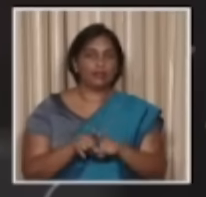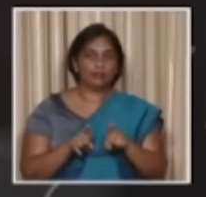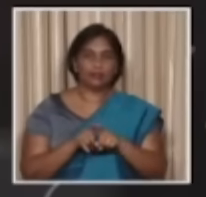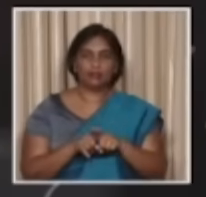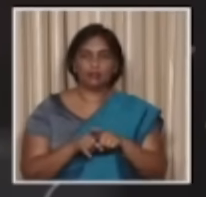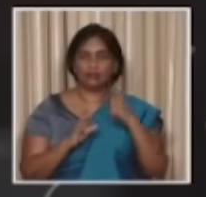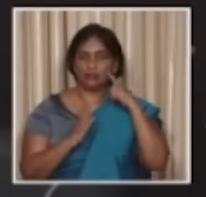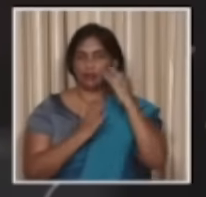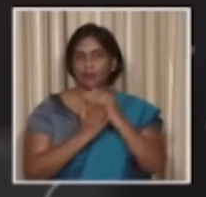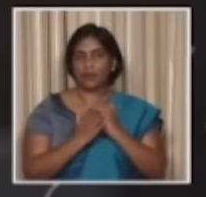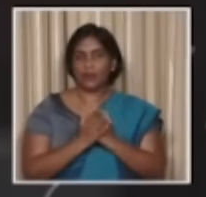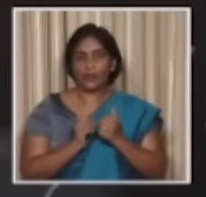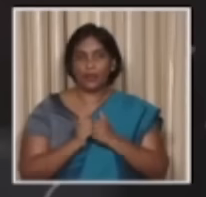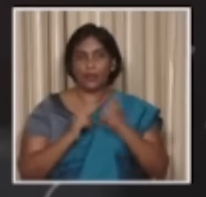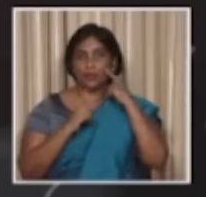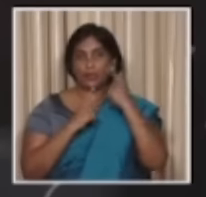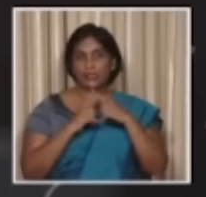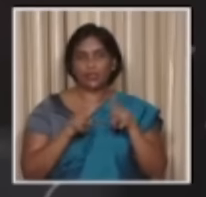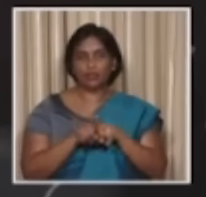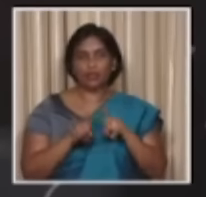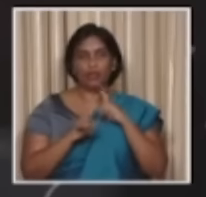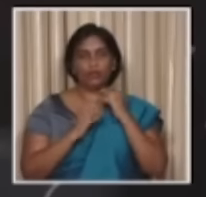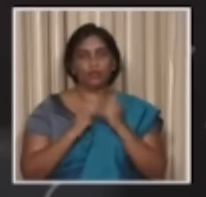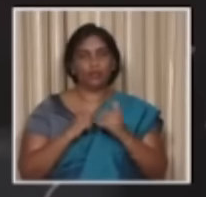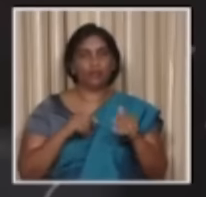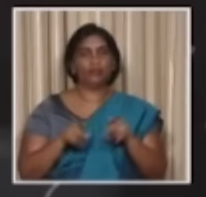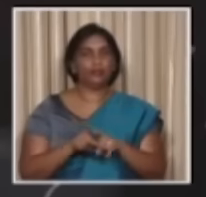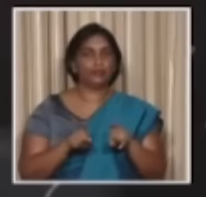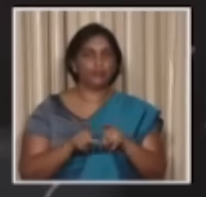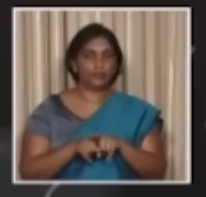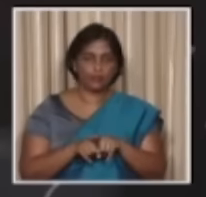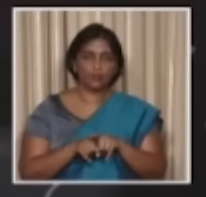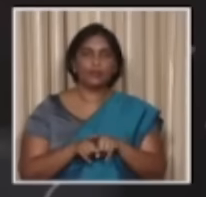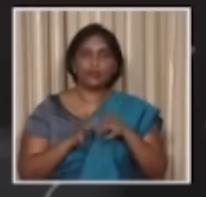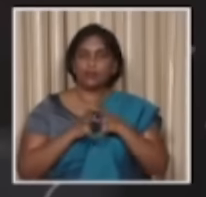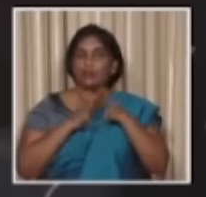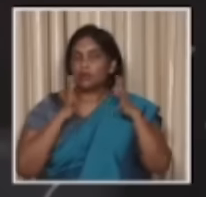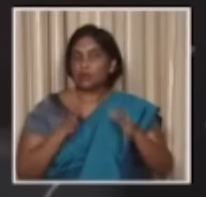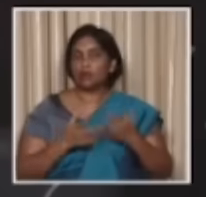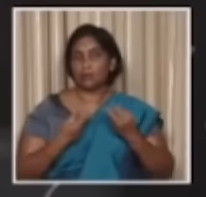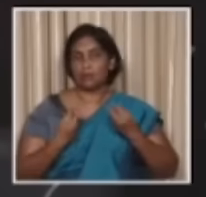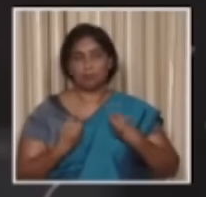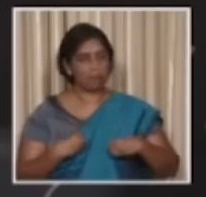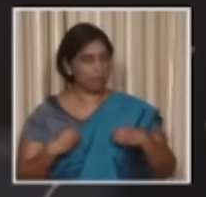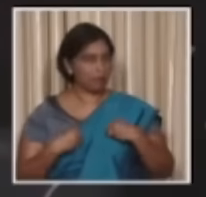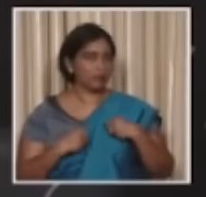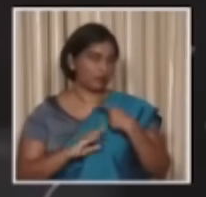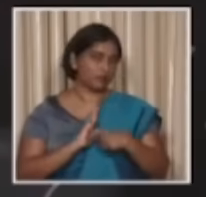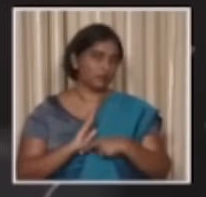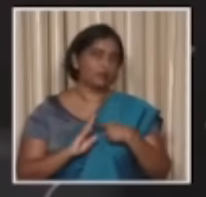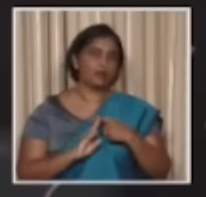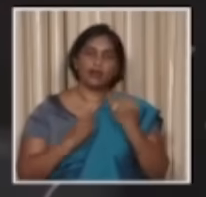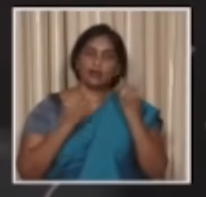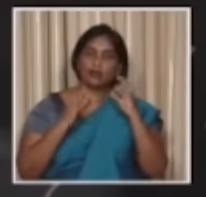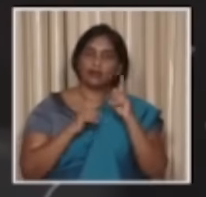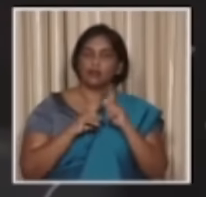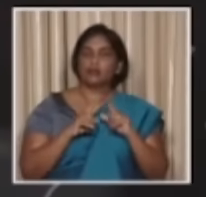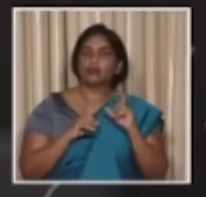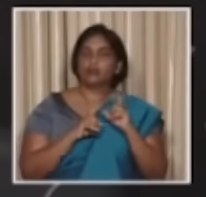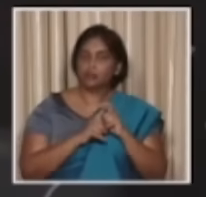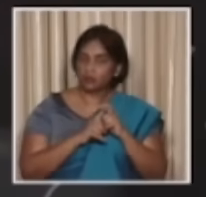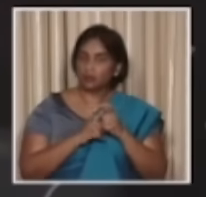ශ්‍රේණිගත වෛද්‍යවරු 400ක් විශේෂඥ වෛද්‍යවරු මේක විශාල පාඩුවක් අපේ රටට ඉදාස් අධ්‍යාපනයෙන් ලබා